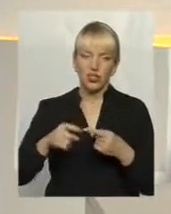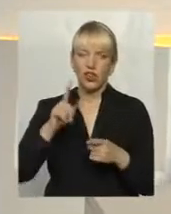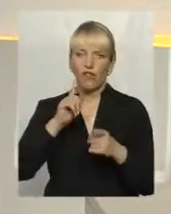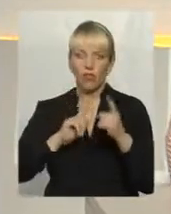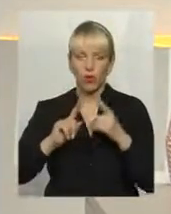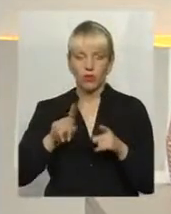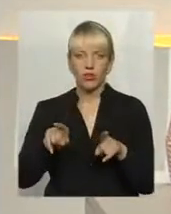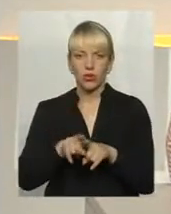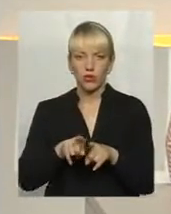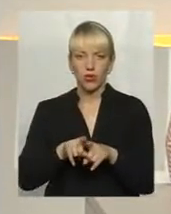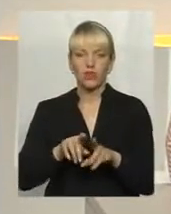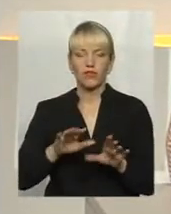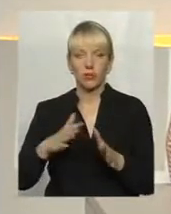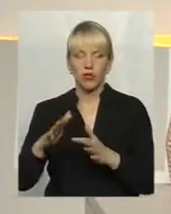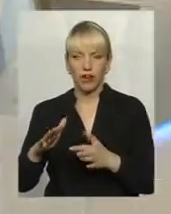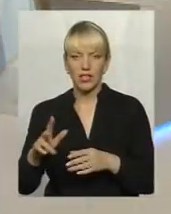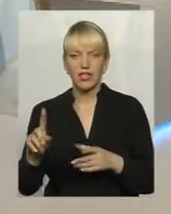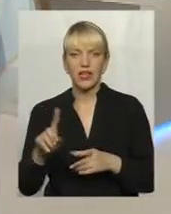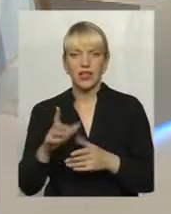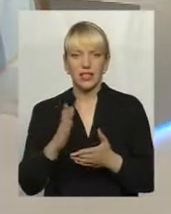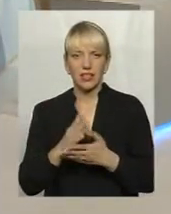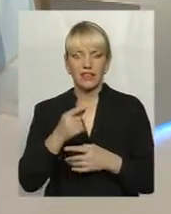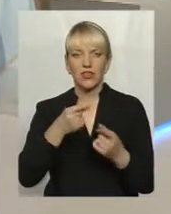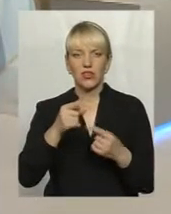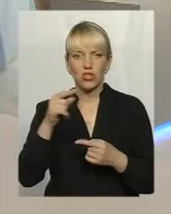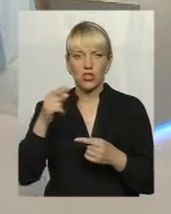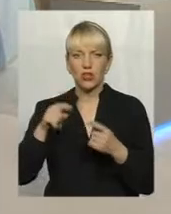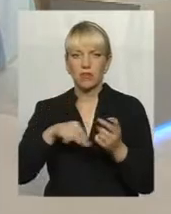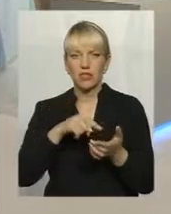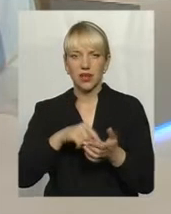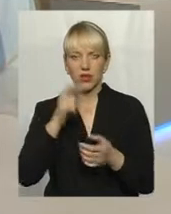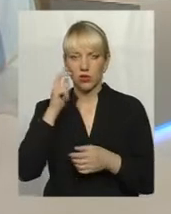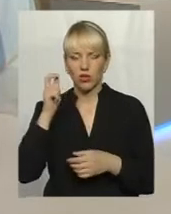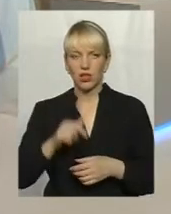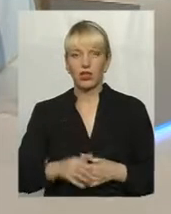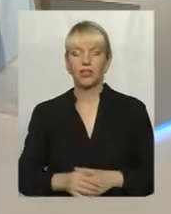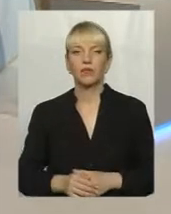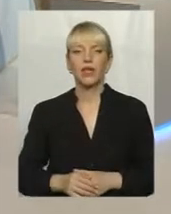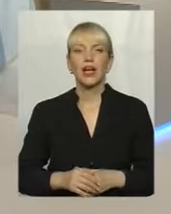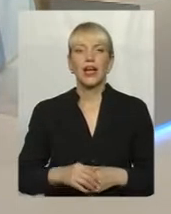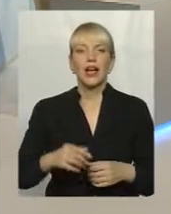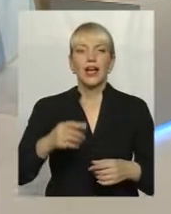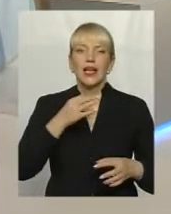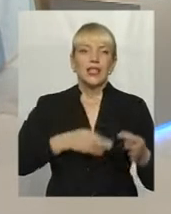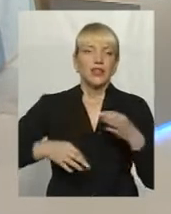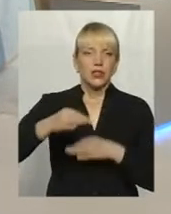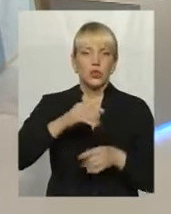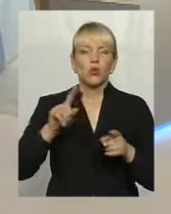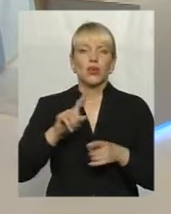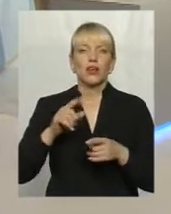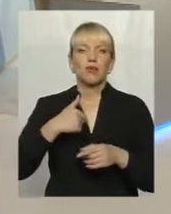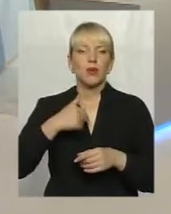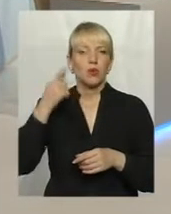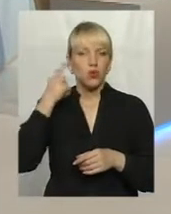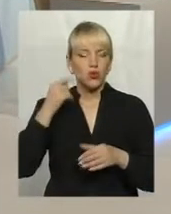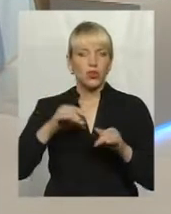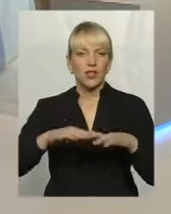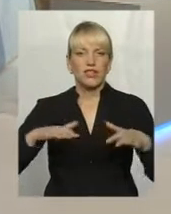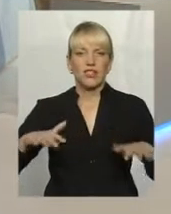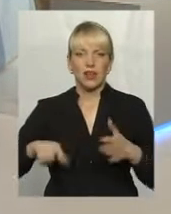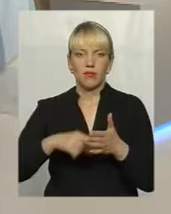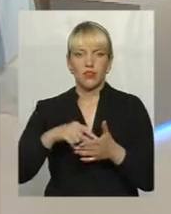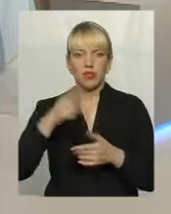Україні. Дискусія, яку ми чули сьогодні в залі у Хмельницькому, вона дуже аналогічна до дискусії, які відбуваються в інших залах. Люди